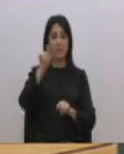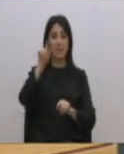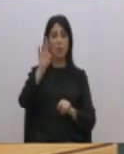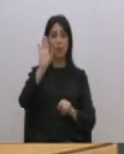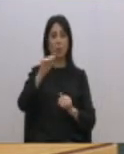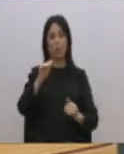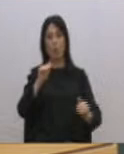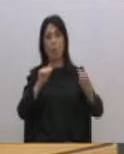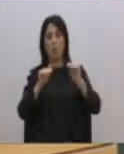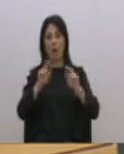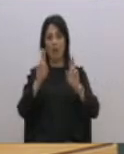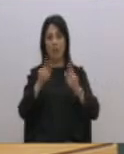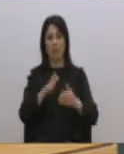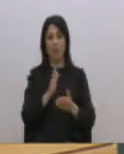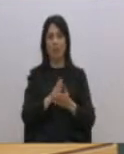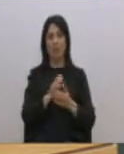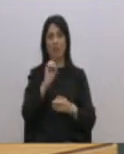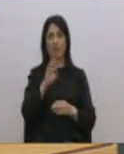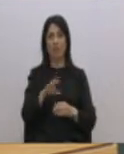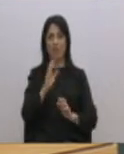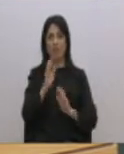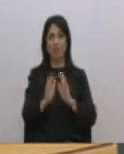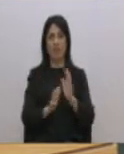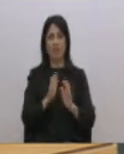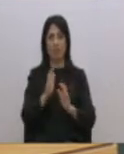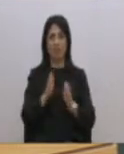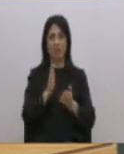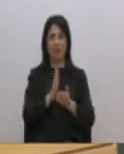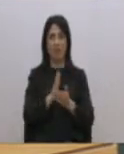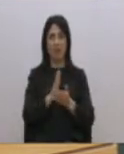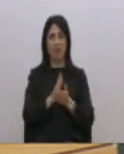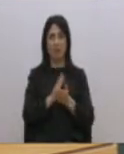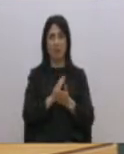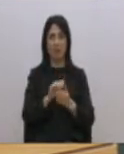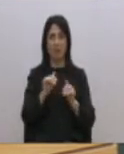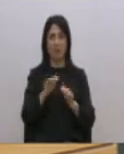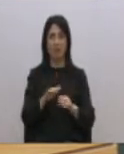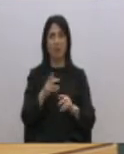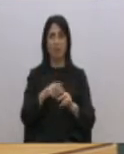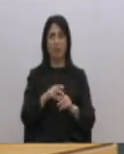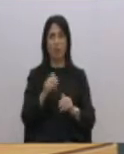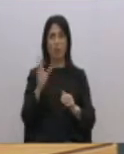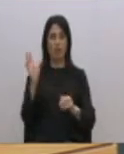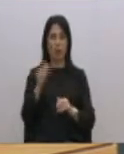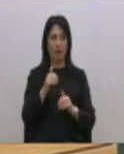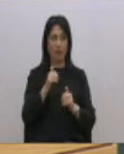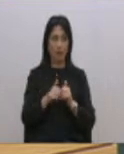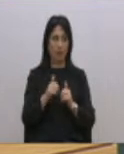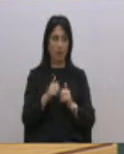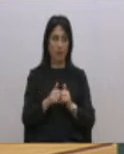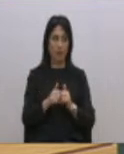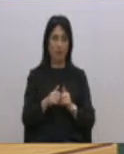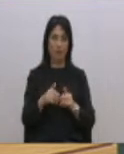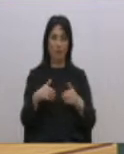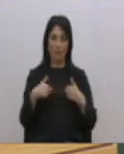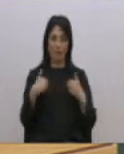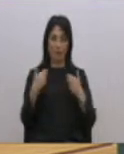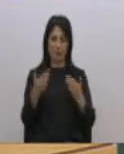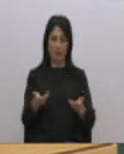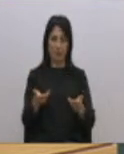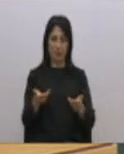უფრო მაღალ სტანდარტს აწესებს, ვიდრე ეს საერთაშორისო პრაქტიკაში არის დაწესებული. Ამიტომ ყოველ მხრივ ეს